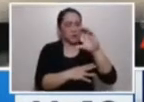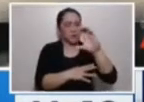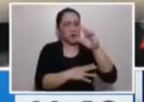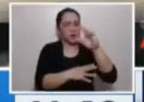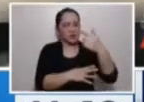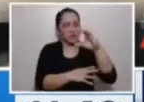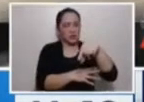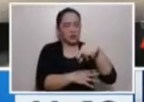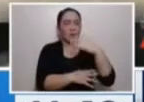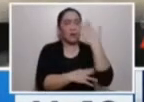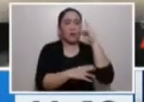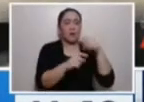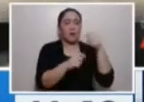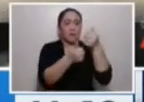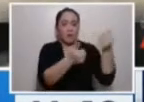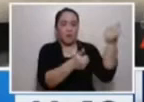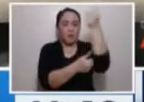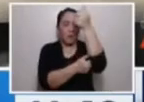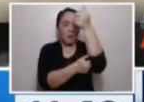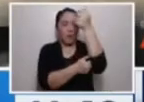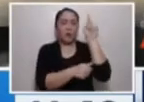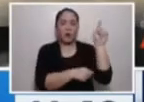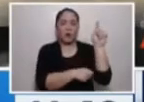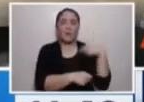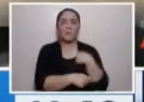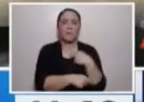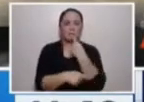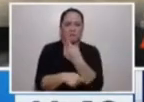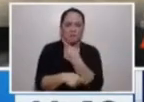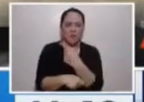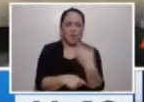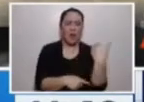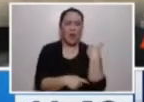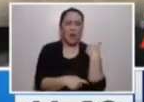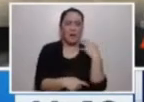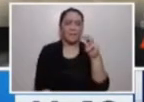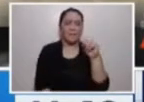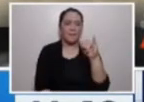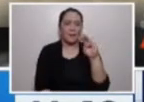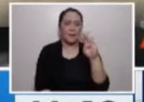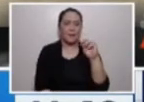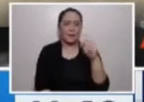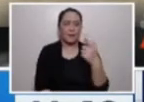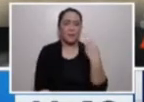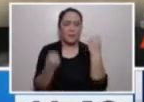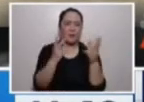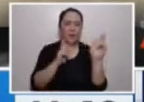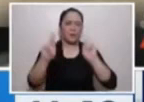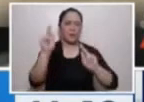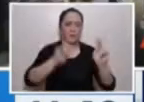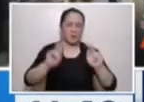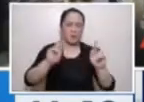worker. Pinuri naman ng Maimbong Youth kami, organisasyon ng mga kabataan sa naturang bayan, si Mayor